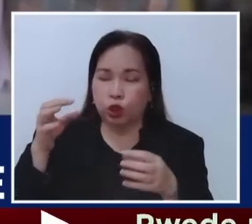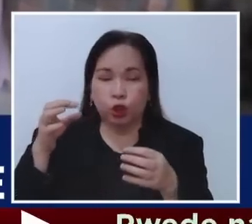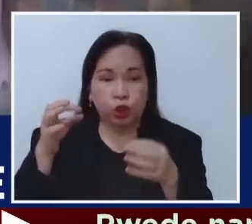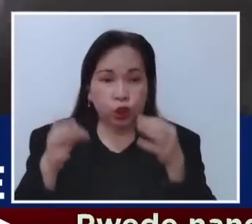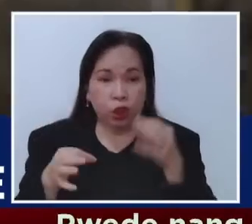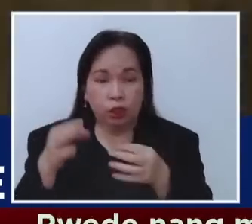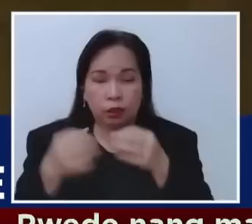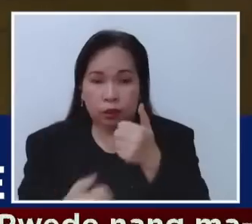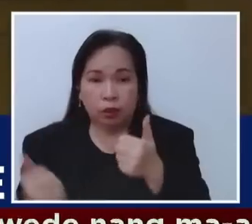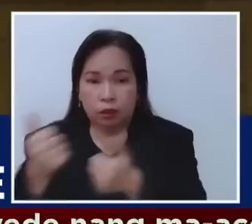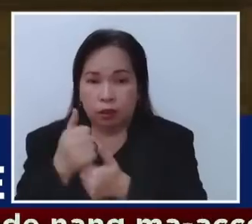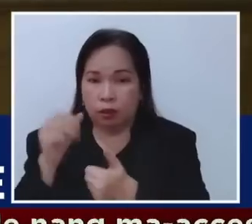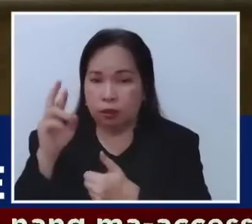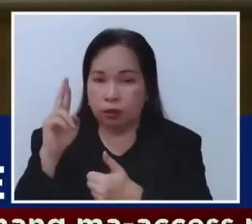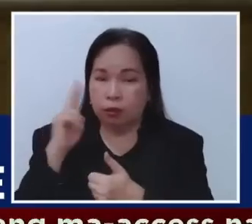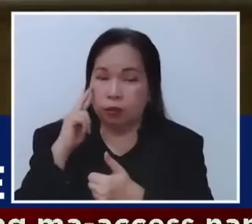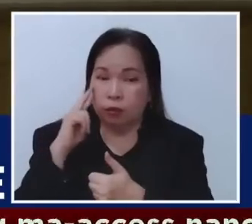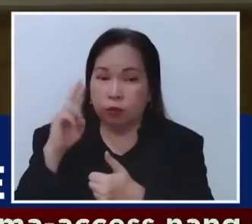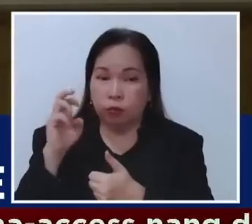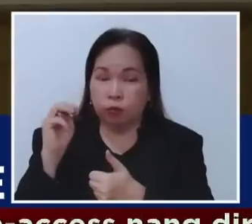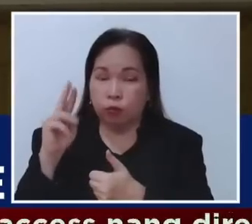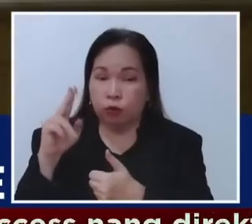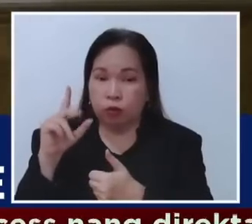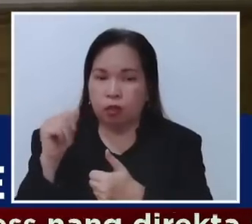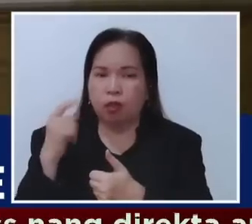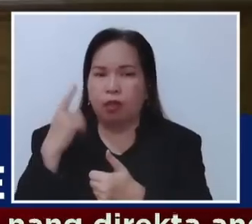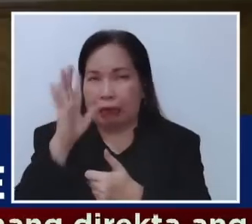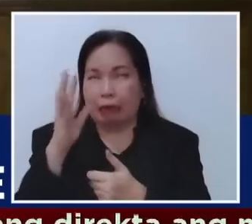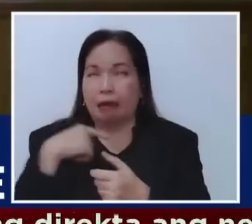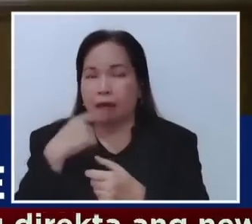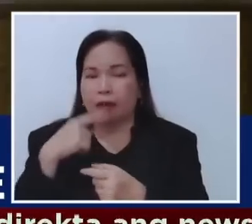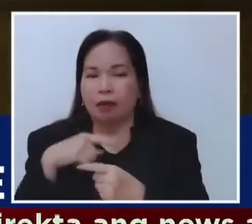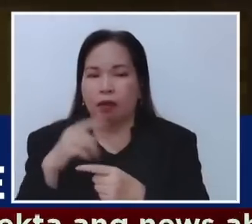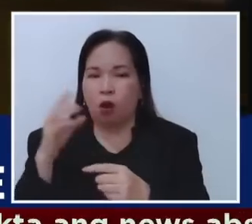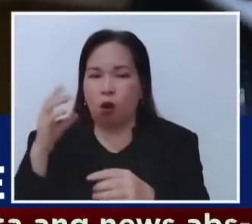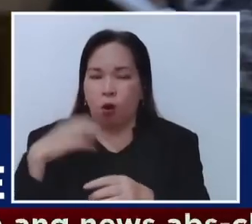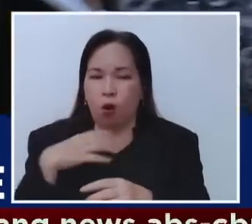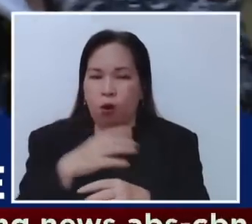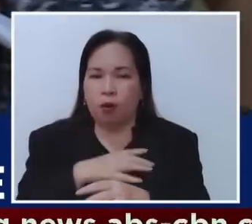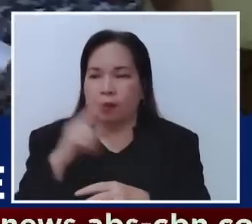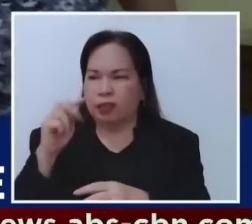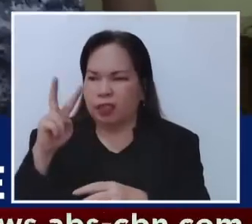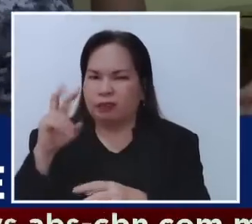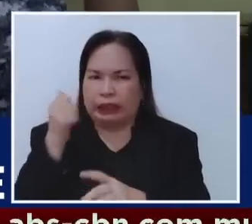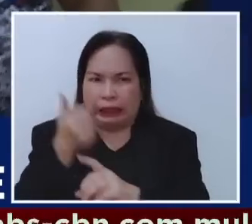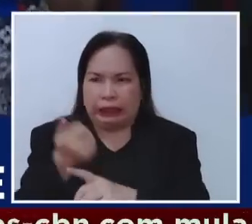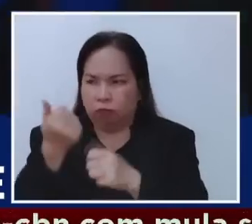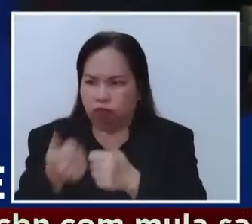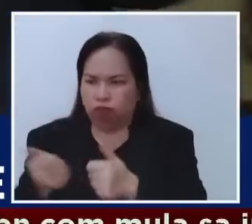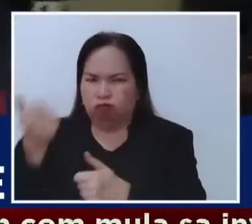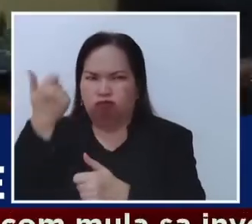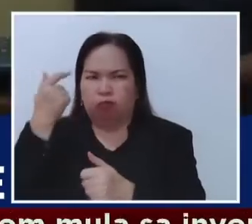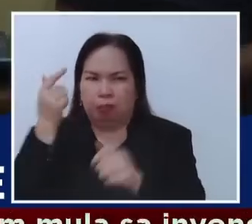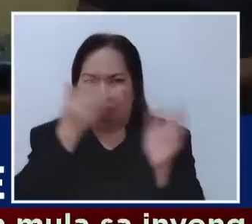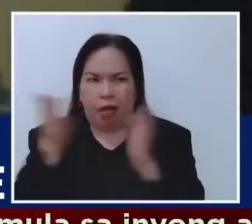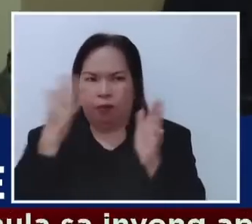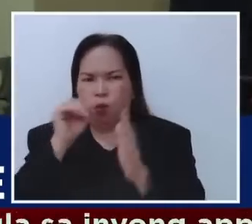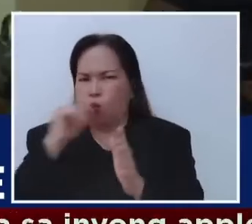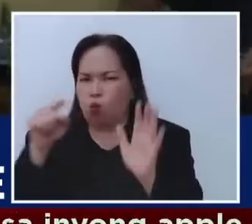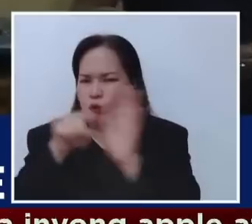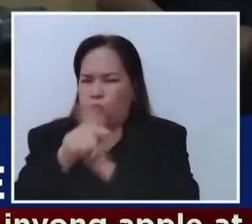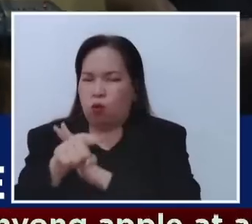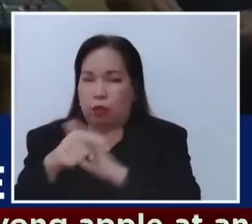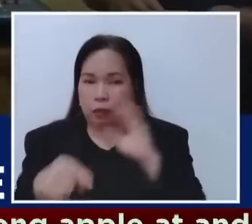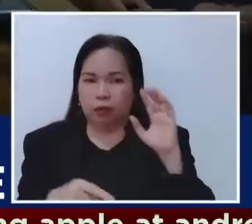ni Secretary Remulla na si Congressman Teves ang sinasabing utak sa pagpatay kay Degamo. Ayon naman kay